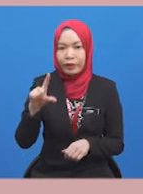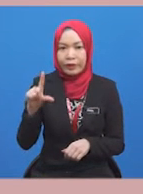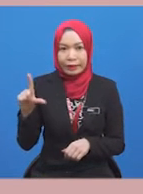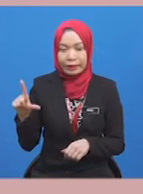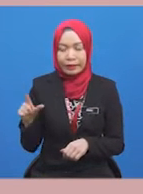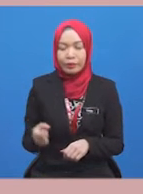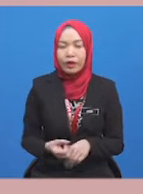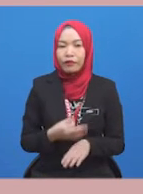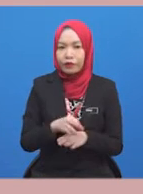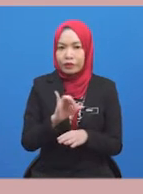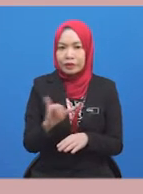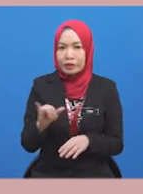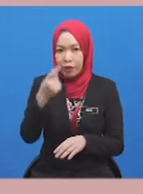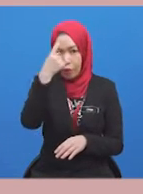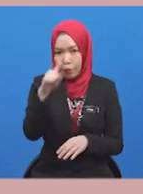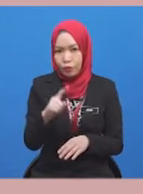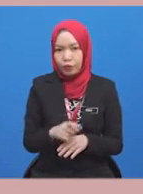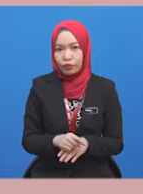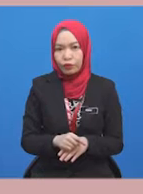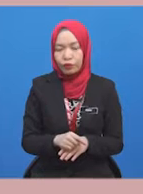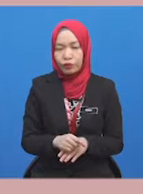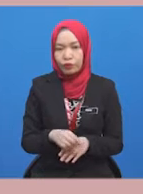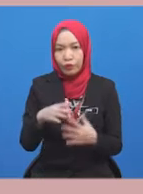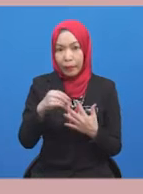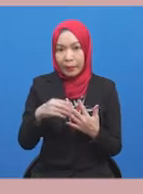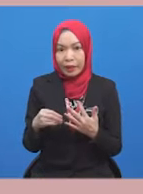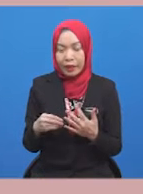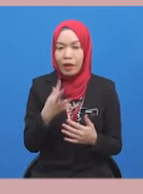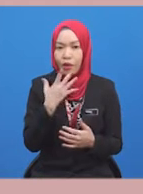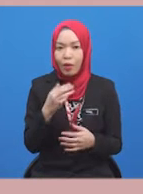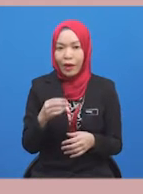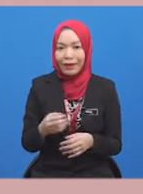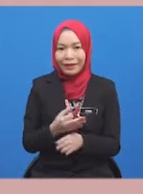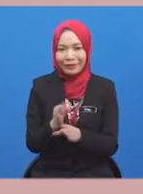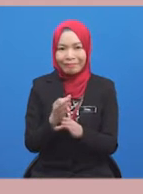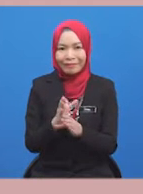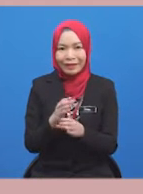ialah digunakan untuk memilih warna bahagian dalam.